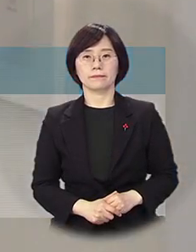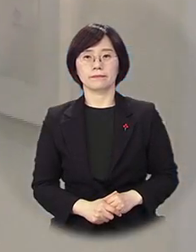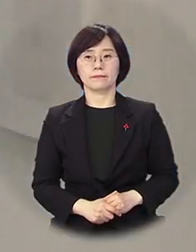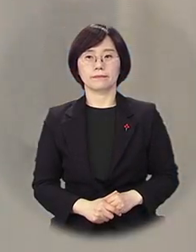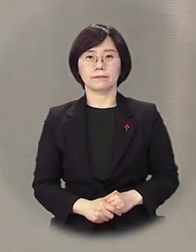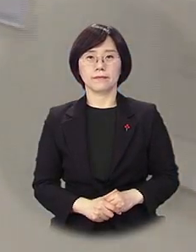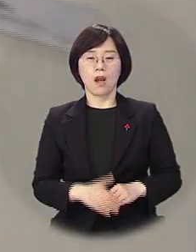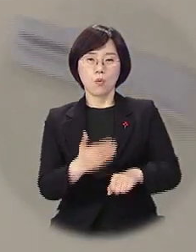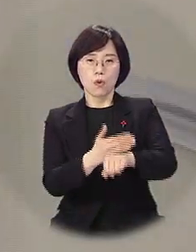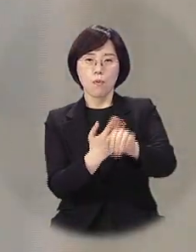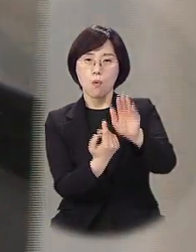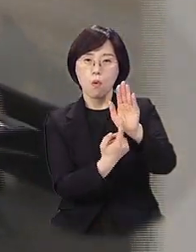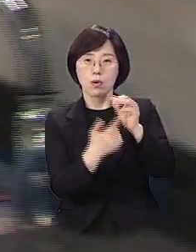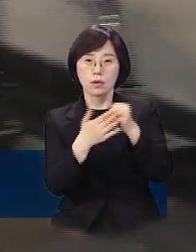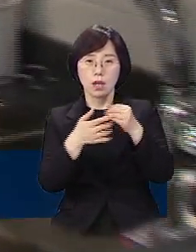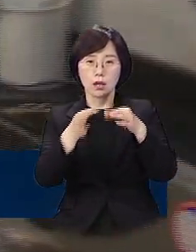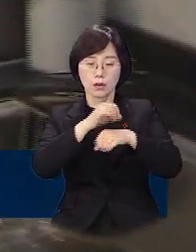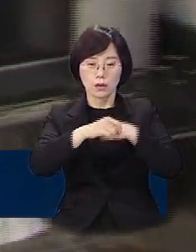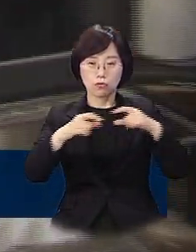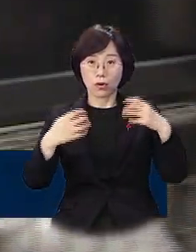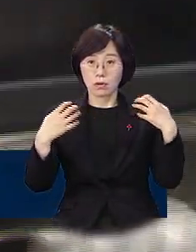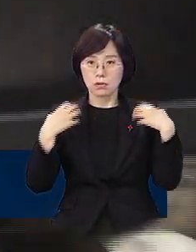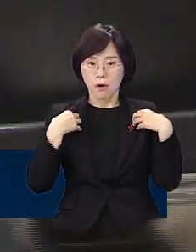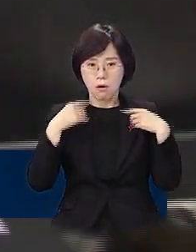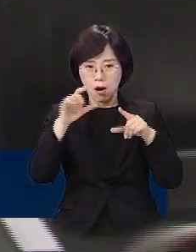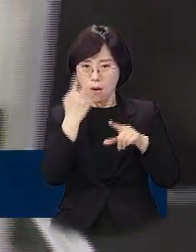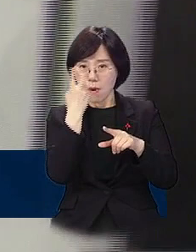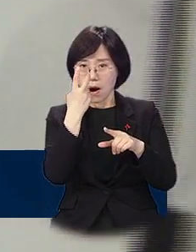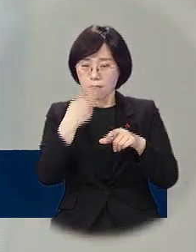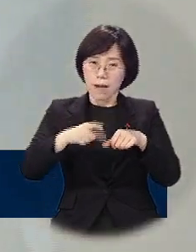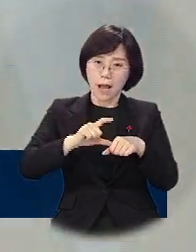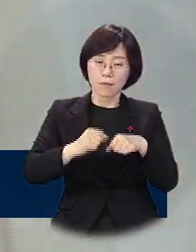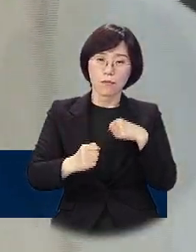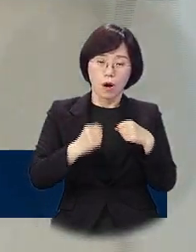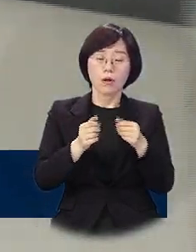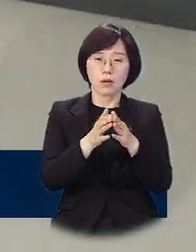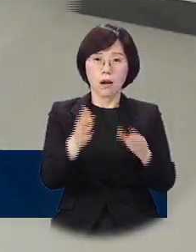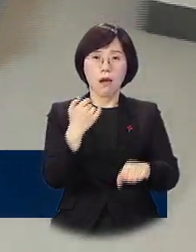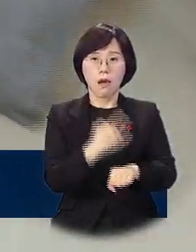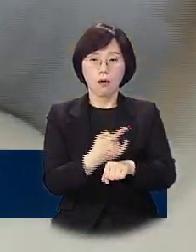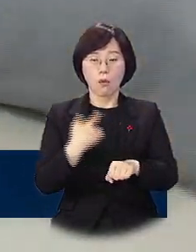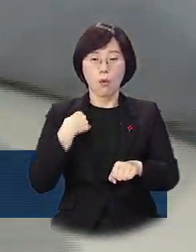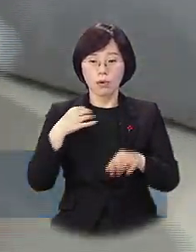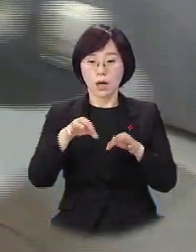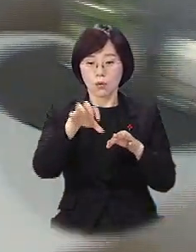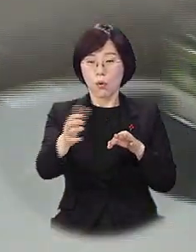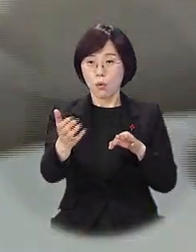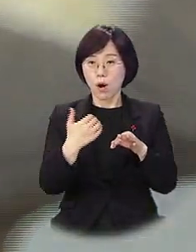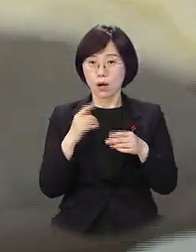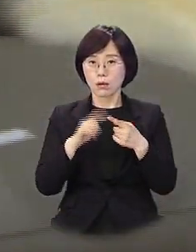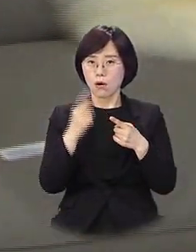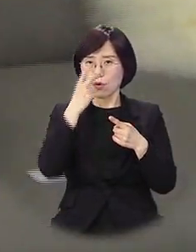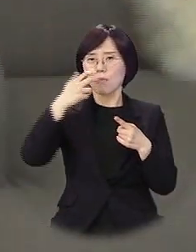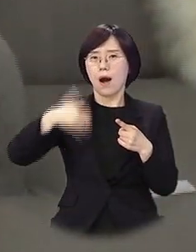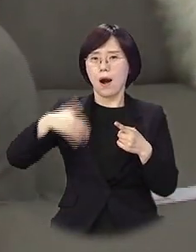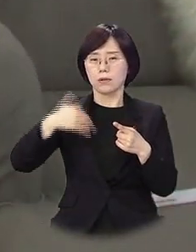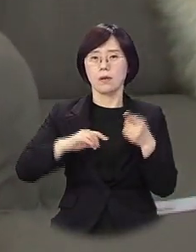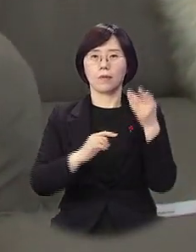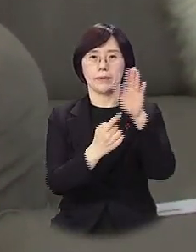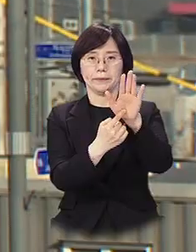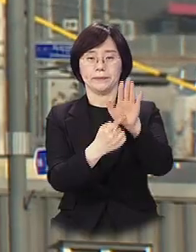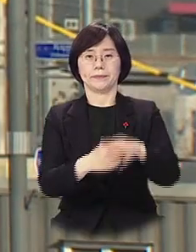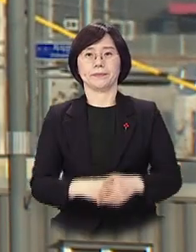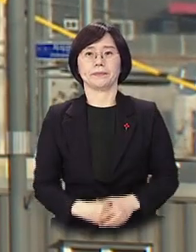과대 홍보 논란이 일자 경제자유구역청은 뒤늦게 실태 파악에 나섰고 아울렛 유치 방안에 대해서는 아직 검토 중이라고